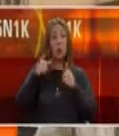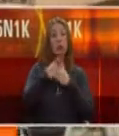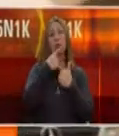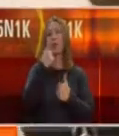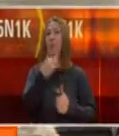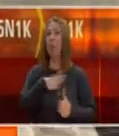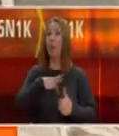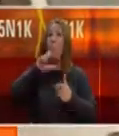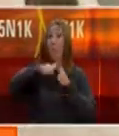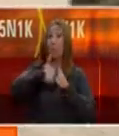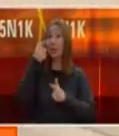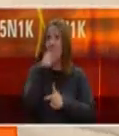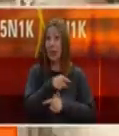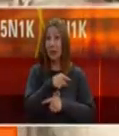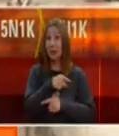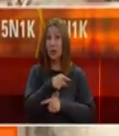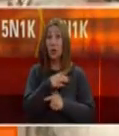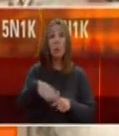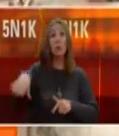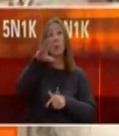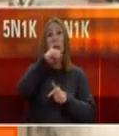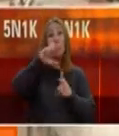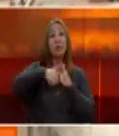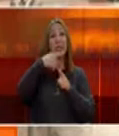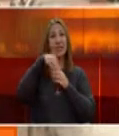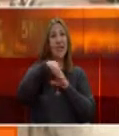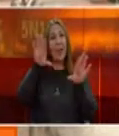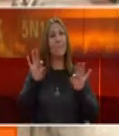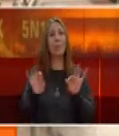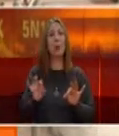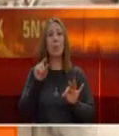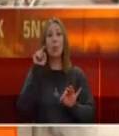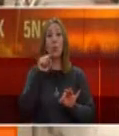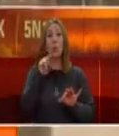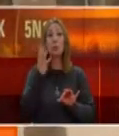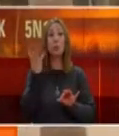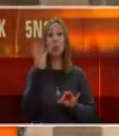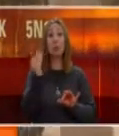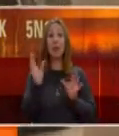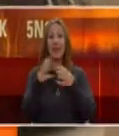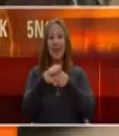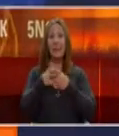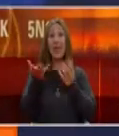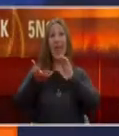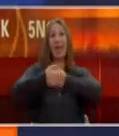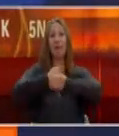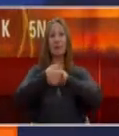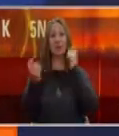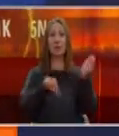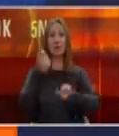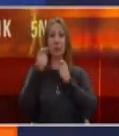söylemek istiyorum. Projeler, bütün projeler için hep böyle. Bunlar çok güzel bir takım ve ekip